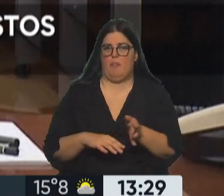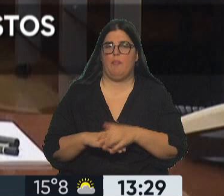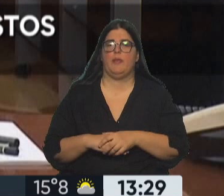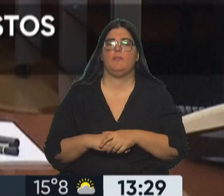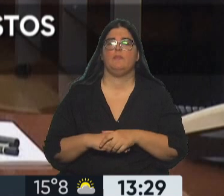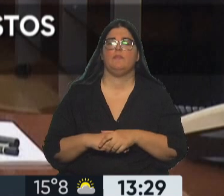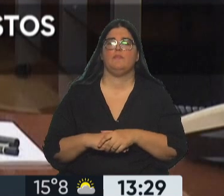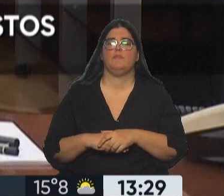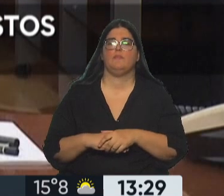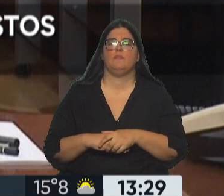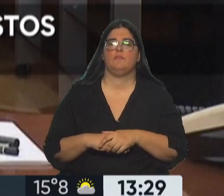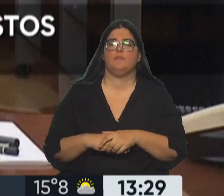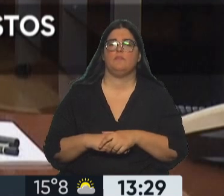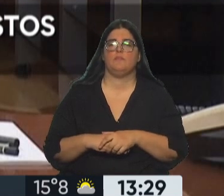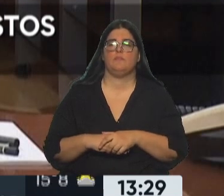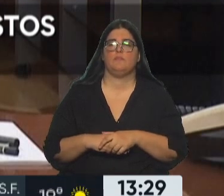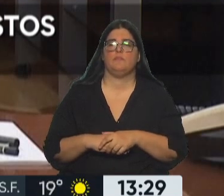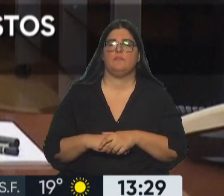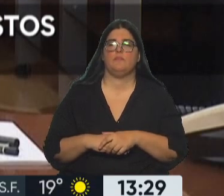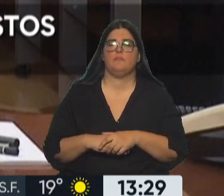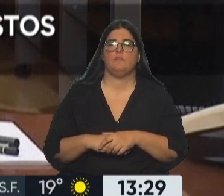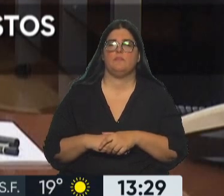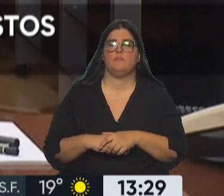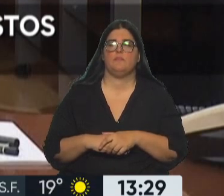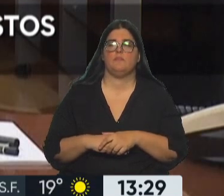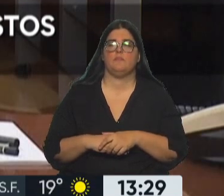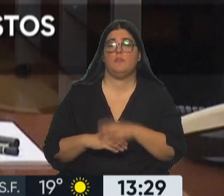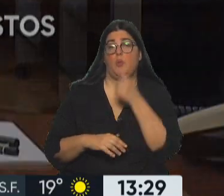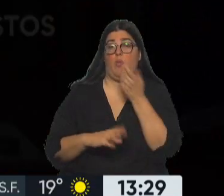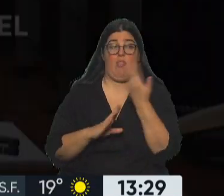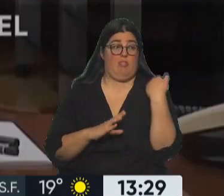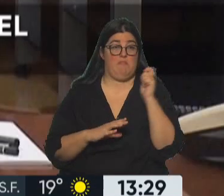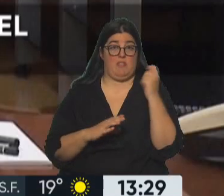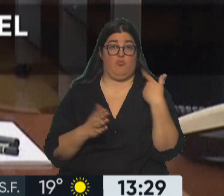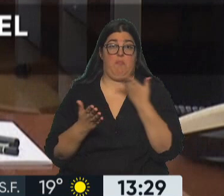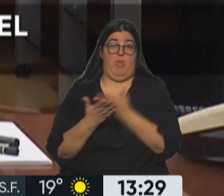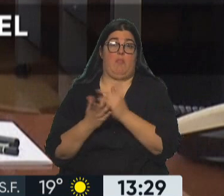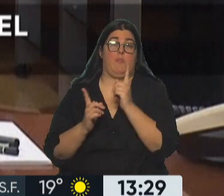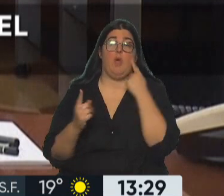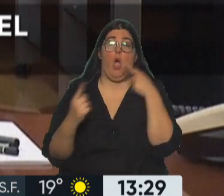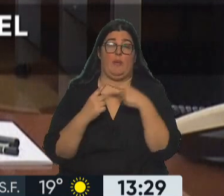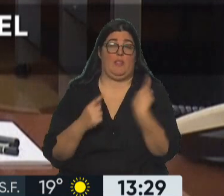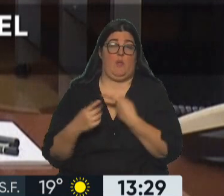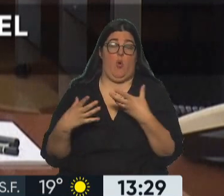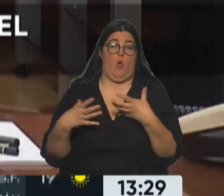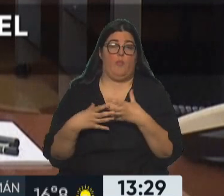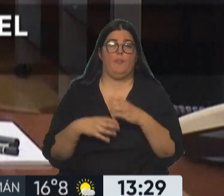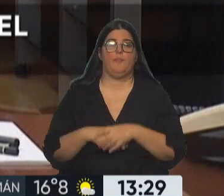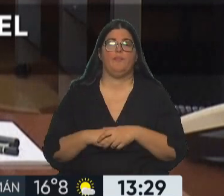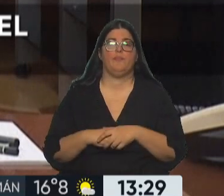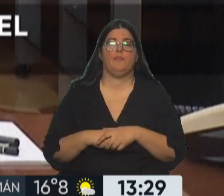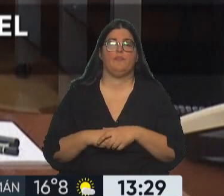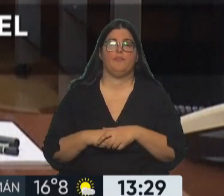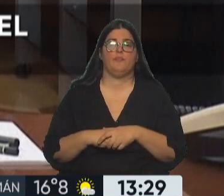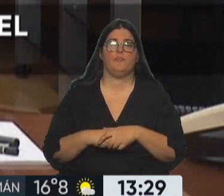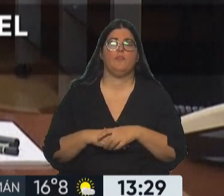этом для общего дела, как вот в эти последние месяцы. Они начали уже предварительное